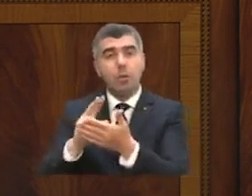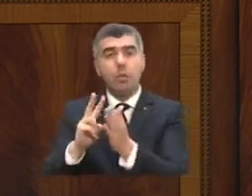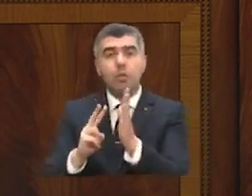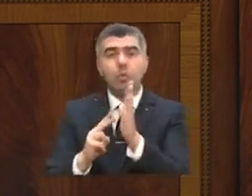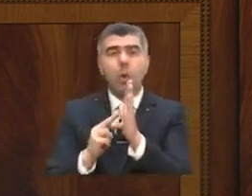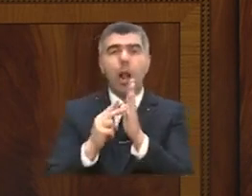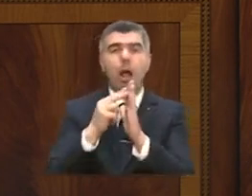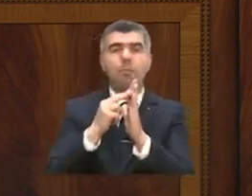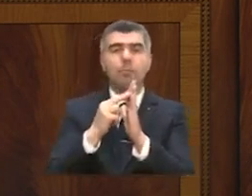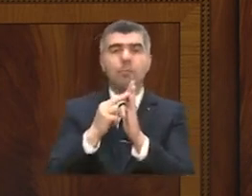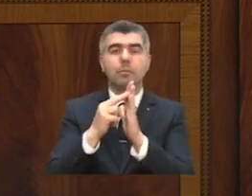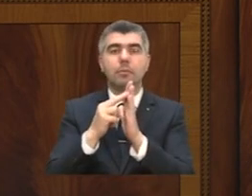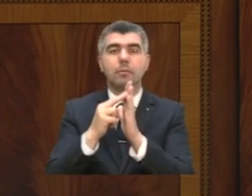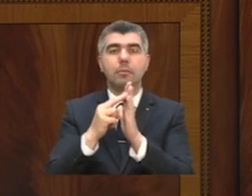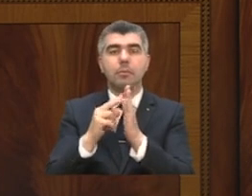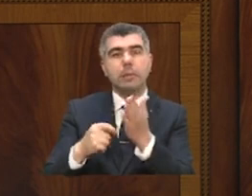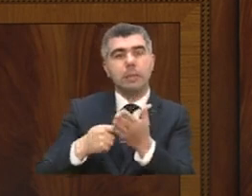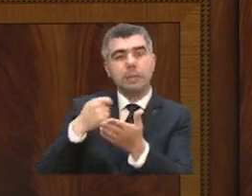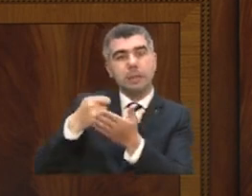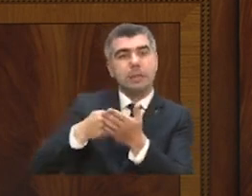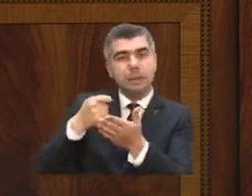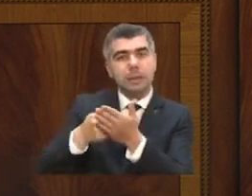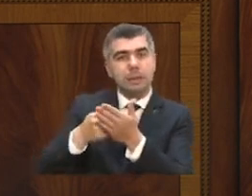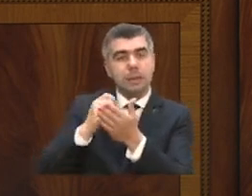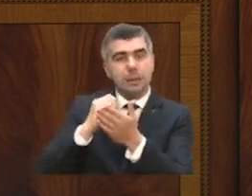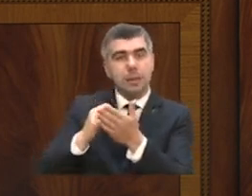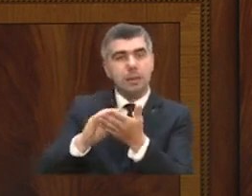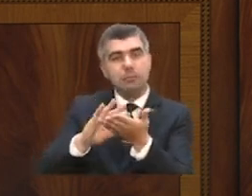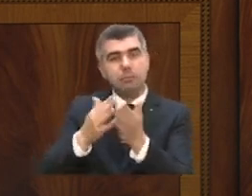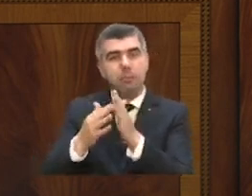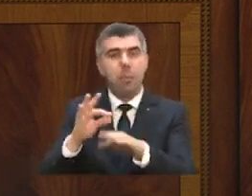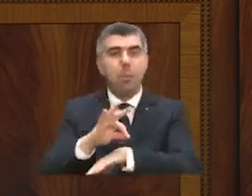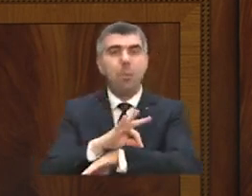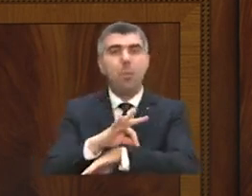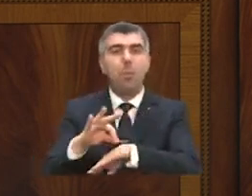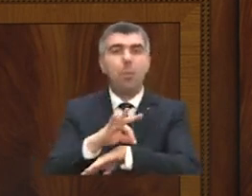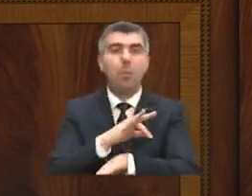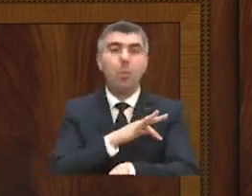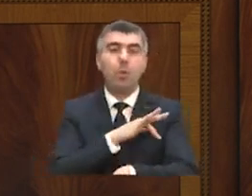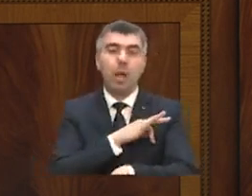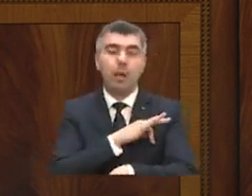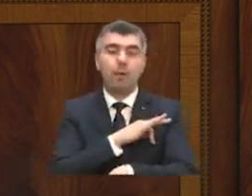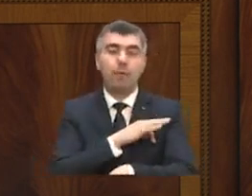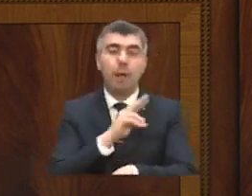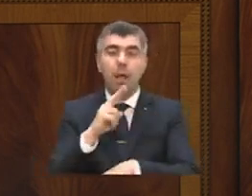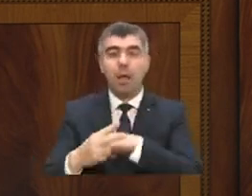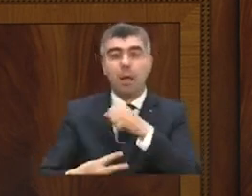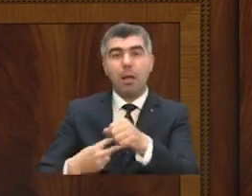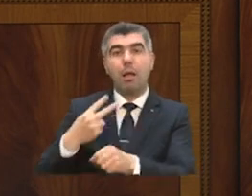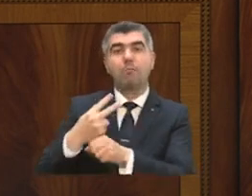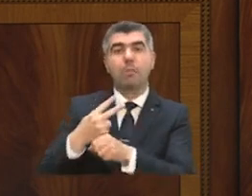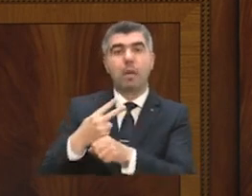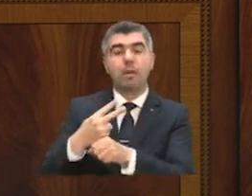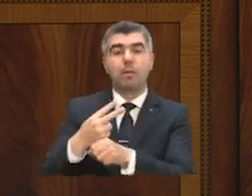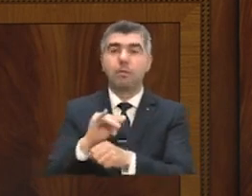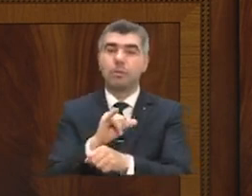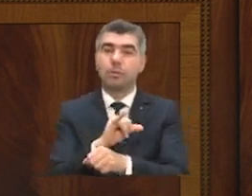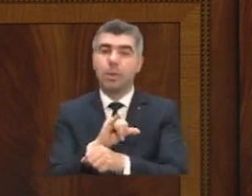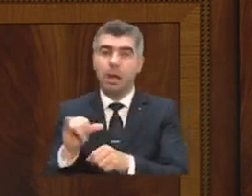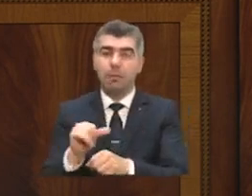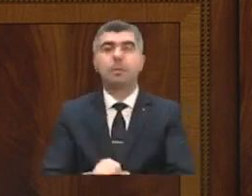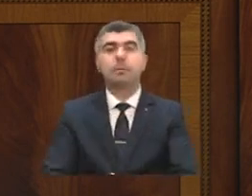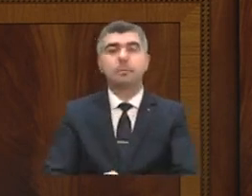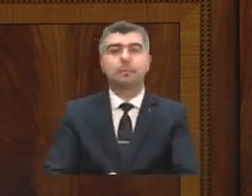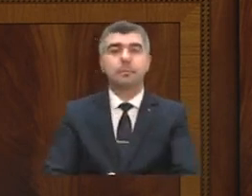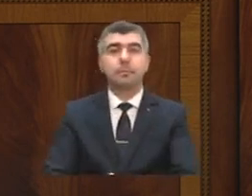لأداء متأخرات ترقية الموظفين بعد سنتين من التجميد، وتسوية